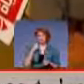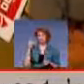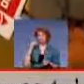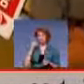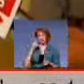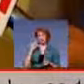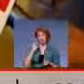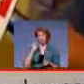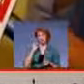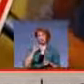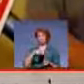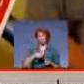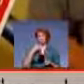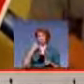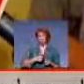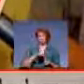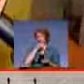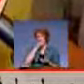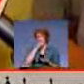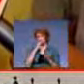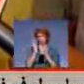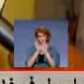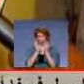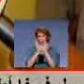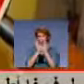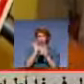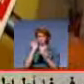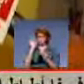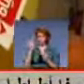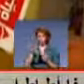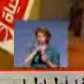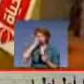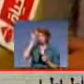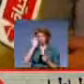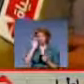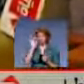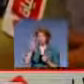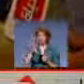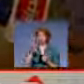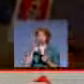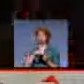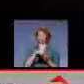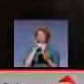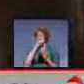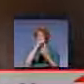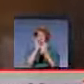بالقران القران قال لنا هل في حاجه بتطرد الشيطان هل ده يعني عندنا الحمد لله القران يعني انا مش عايزك انت